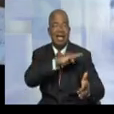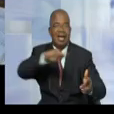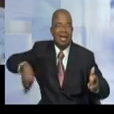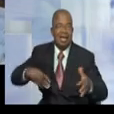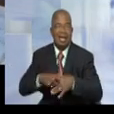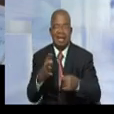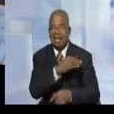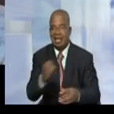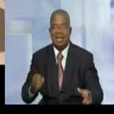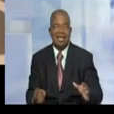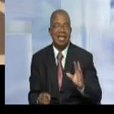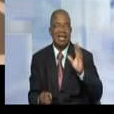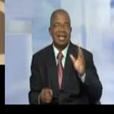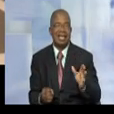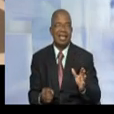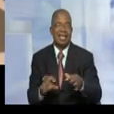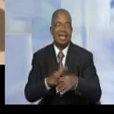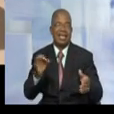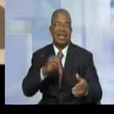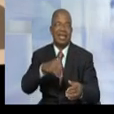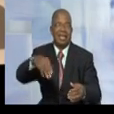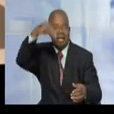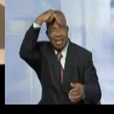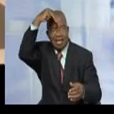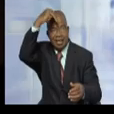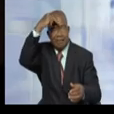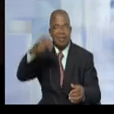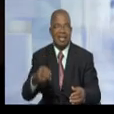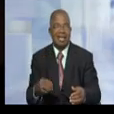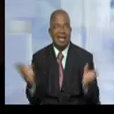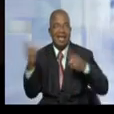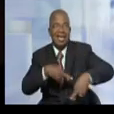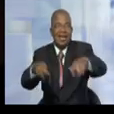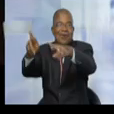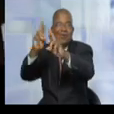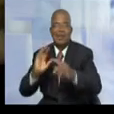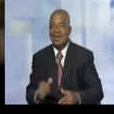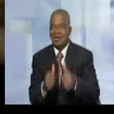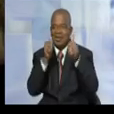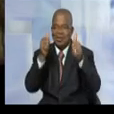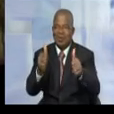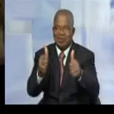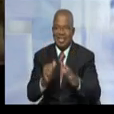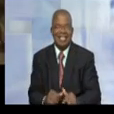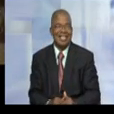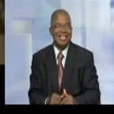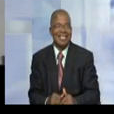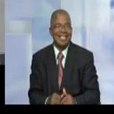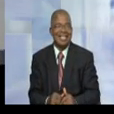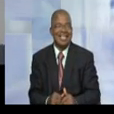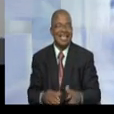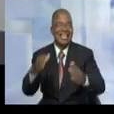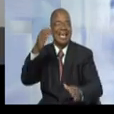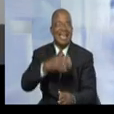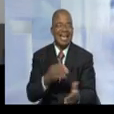à l'unité des cadres, l'État a doté Boisflay de voiries nouvellement bitumées. Les deux monuments de la ville présentent un visage plus reluisant. À